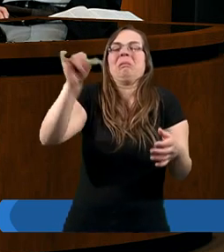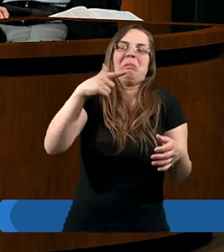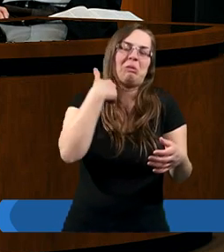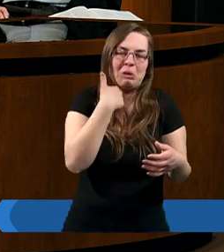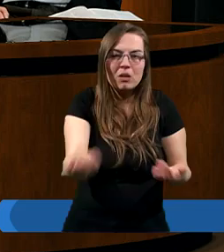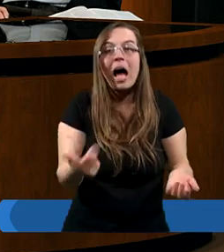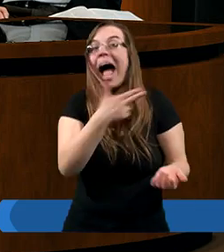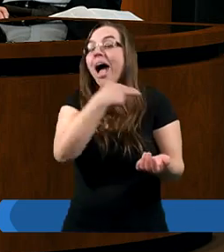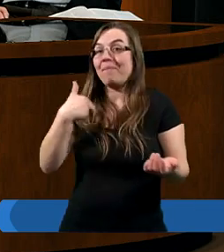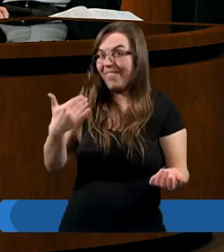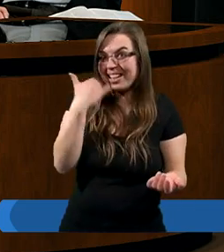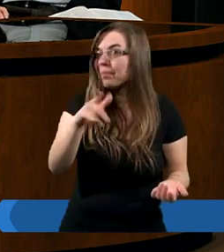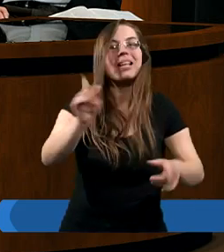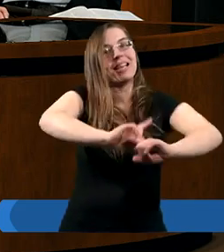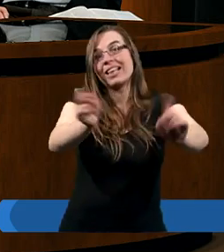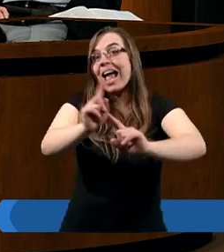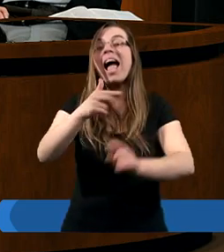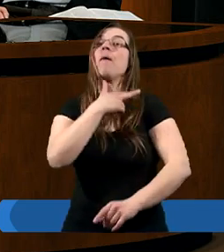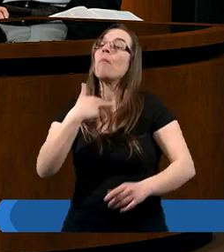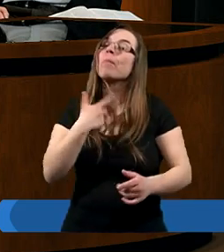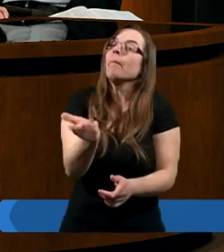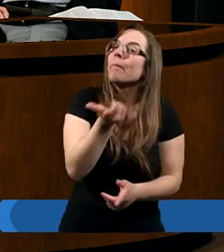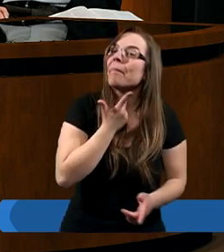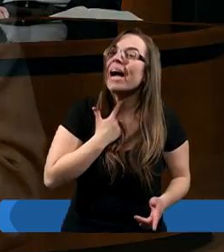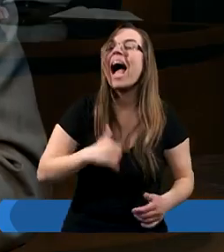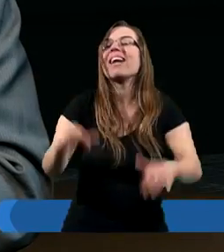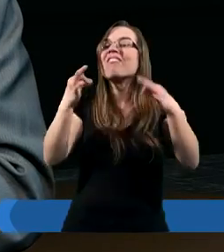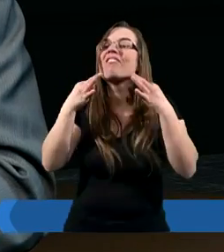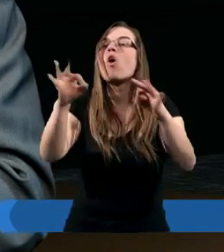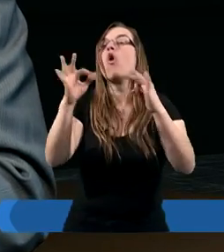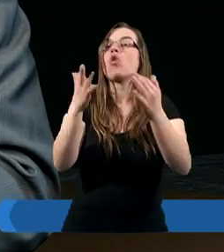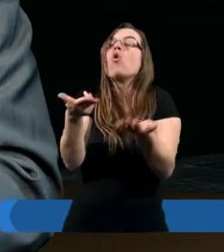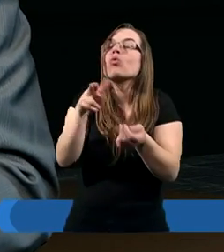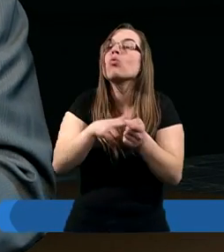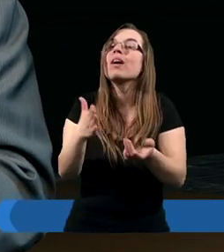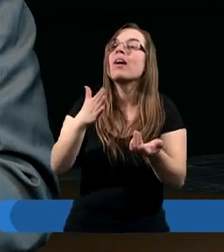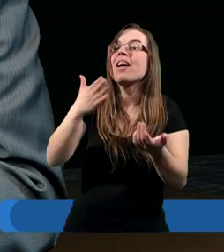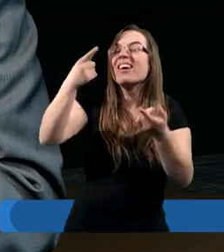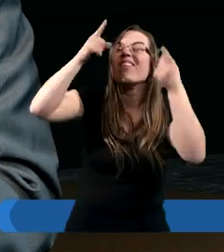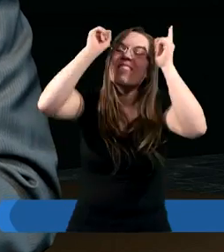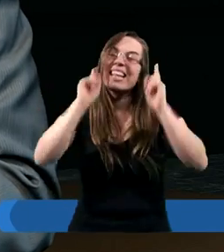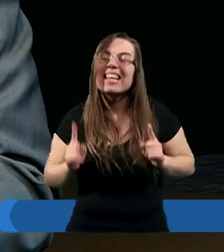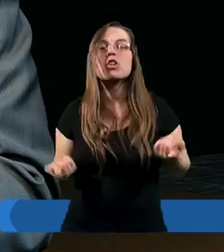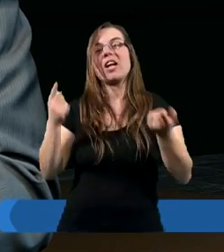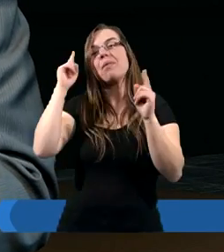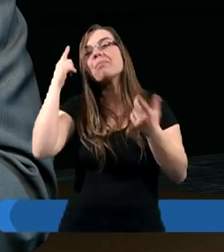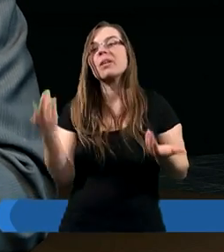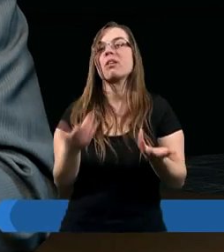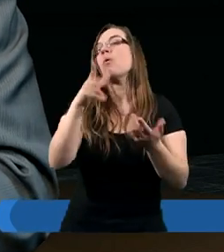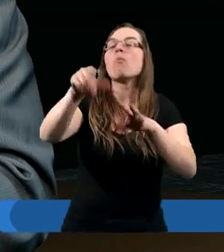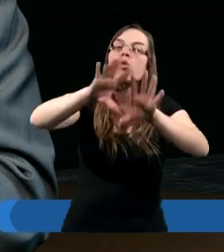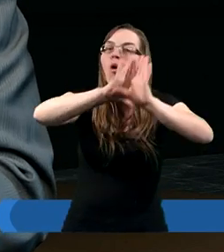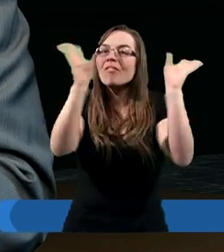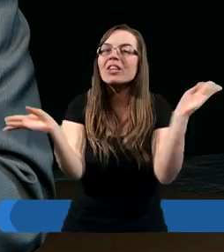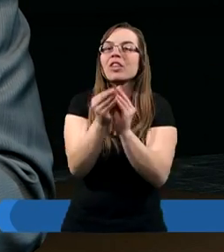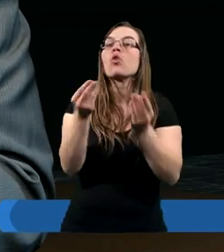My się tego nie wstydzimy, to jest to wszystko, czego pragniemy, wolności tej takiej fizycznej również, tak? Bo to